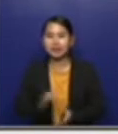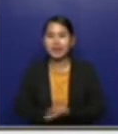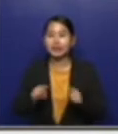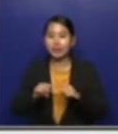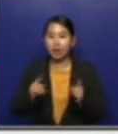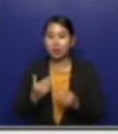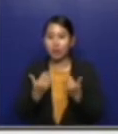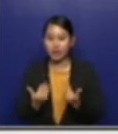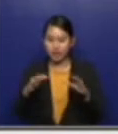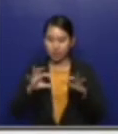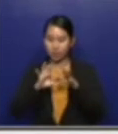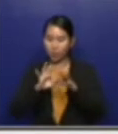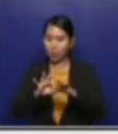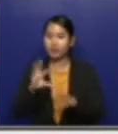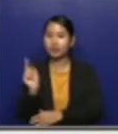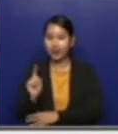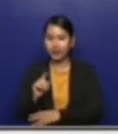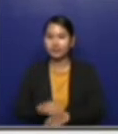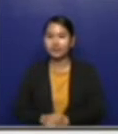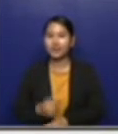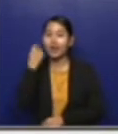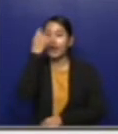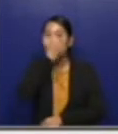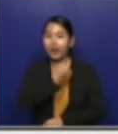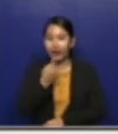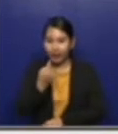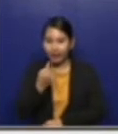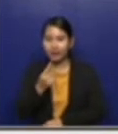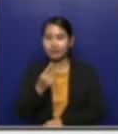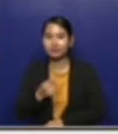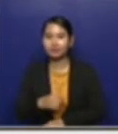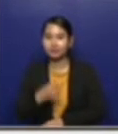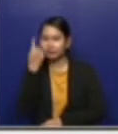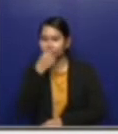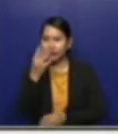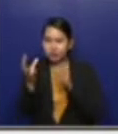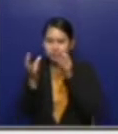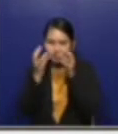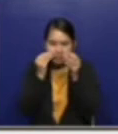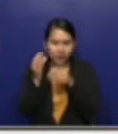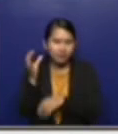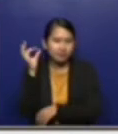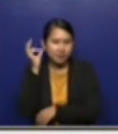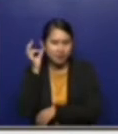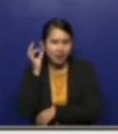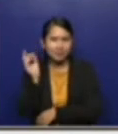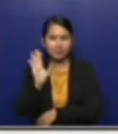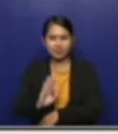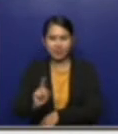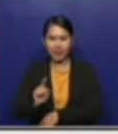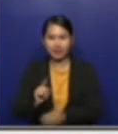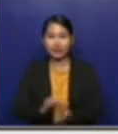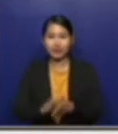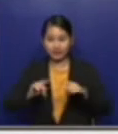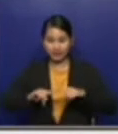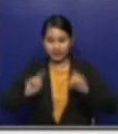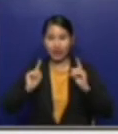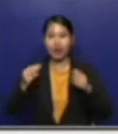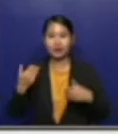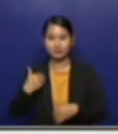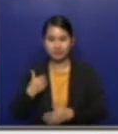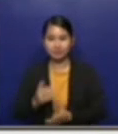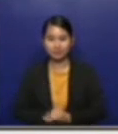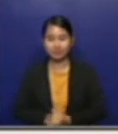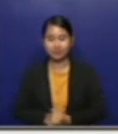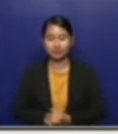วงวันนี้คือให้ใครฟังฟังแบบไหนต่างกันนะตรงนี้นะพอถึงตรงนี้ต่